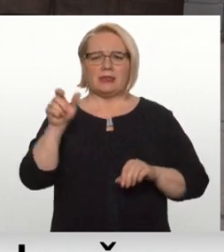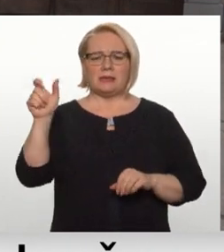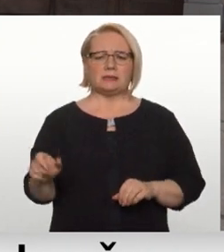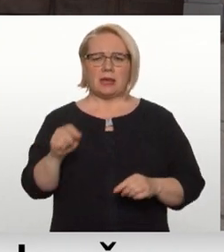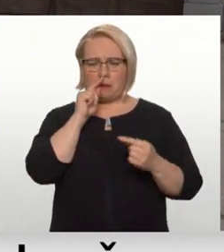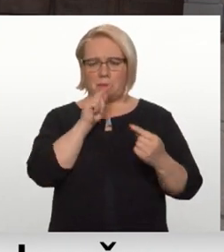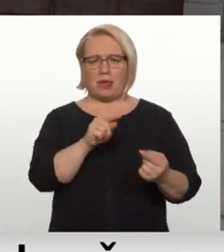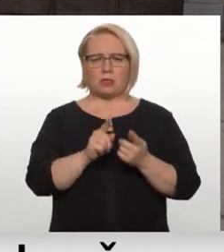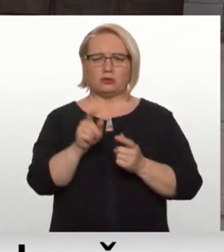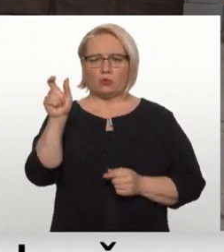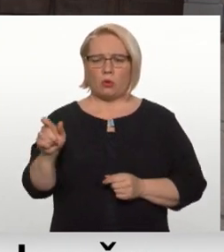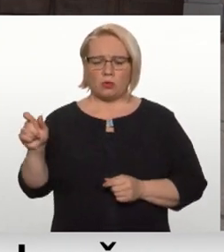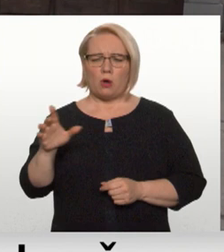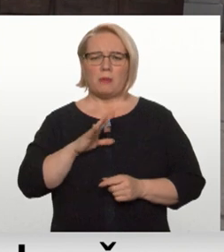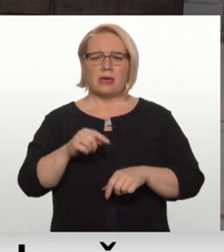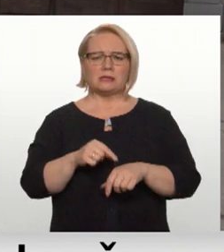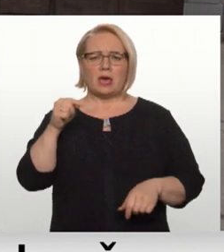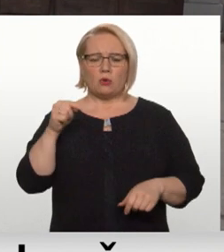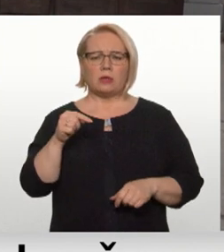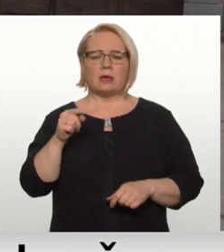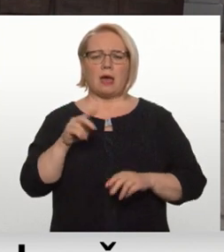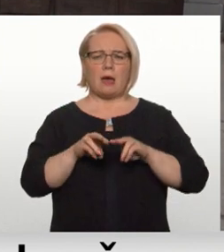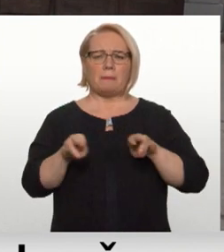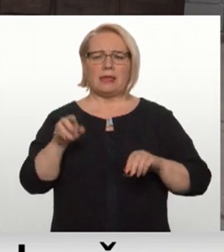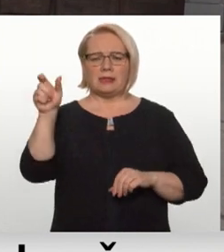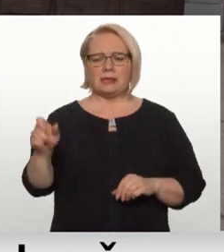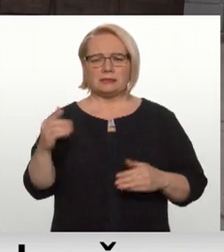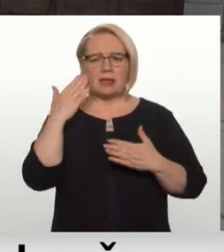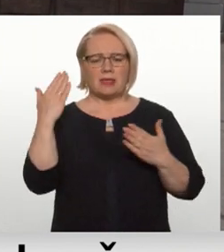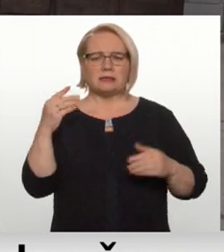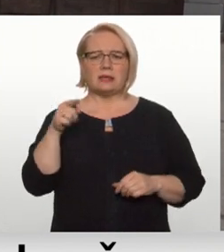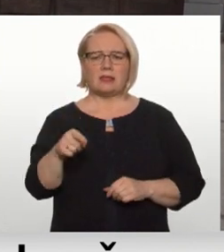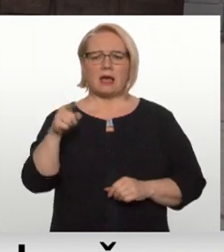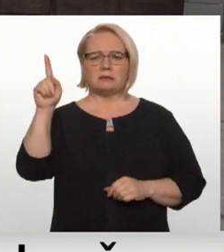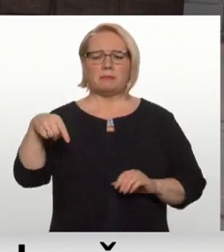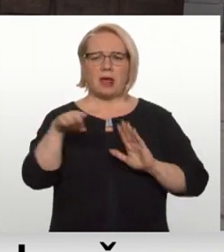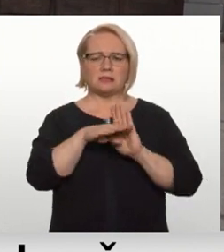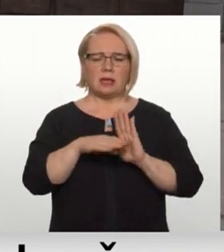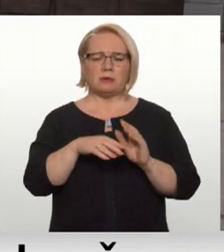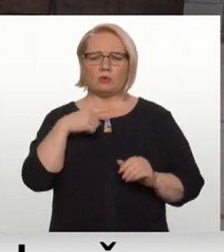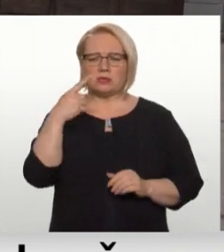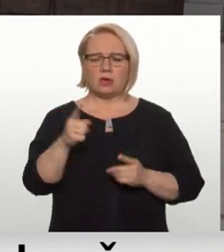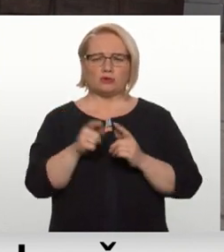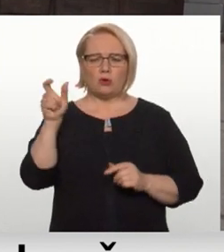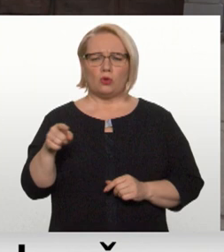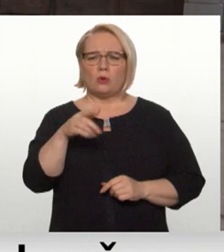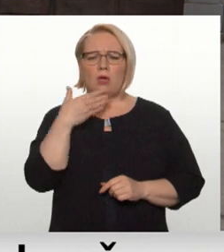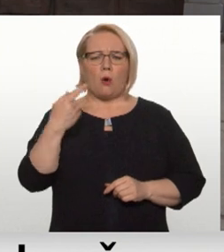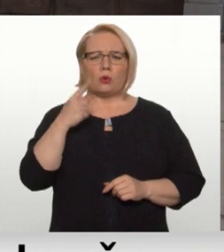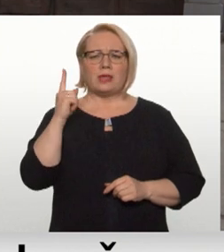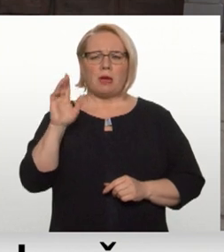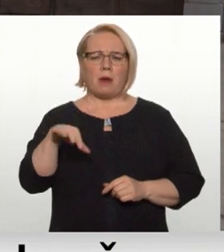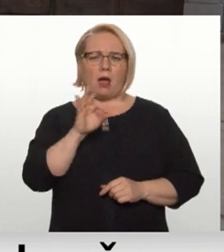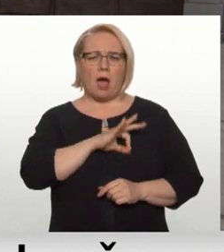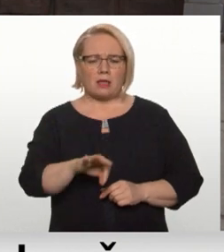nevienā brīdī, un bija arī sajūta, ka viņi īsti nezin, tās prasības, ko izvirza skolotāja, ka tur nav runa tikai par algām, tur ir arī